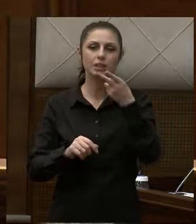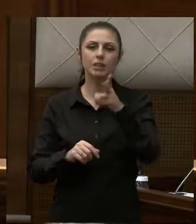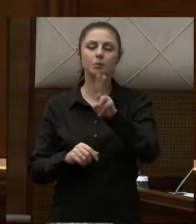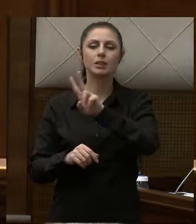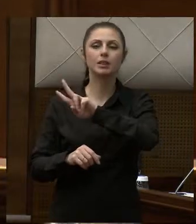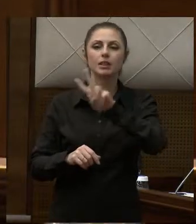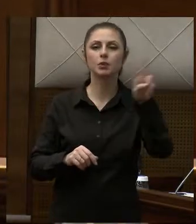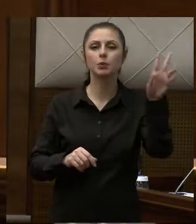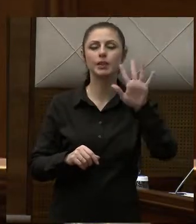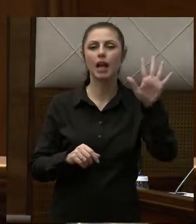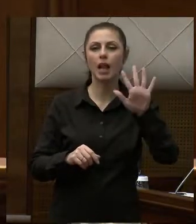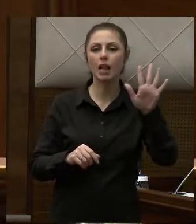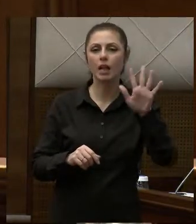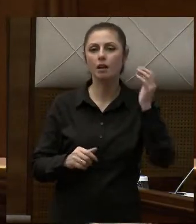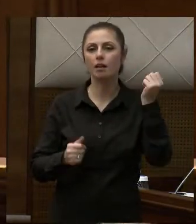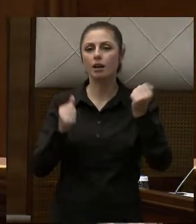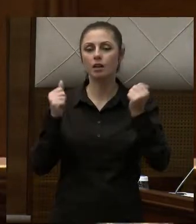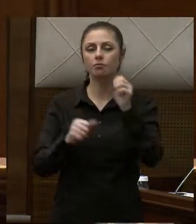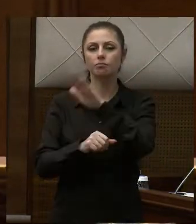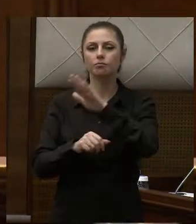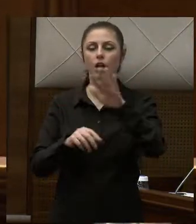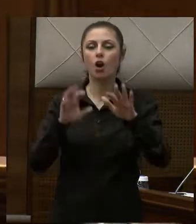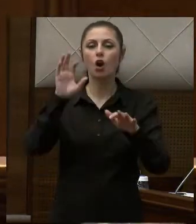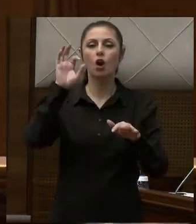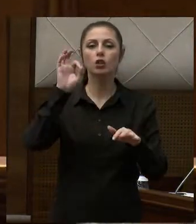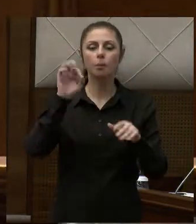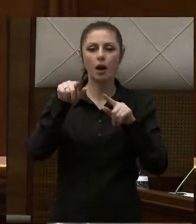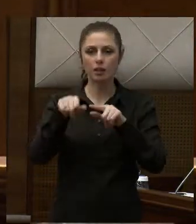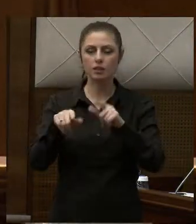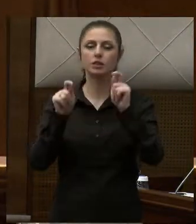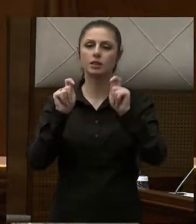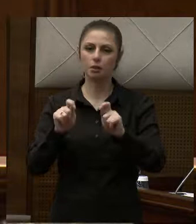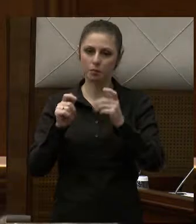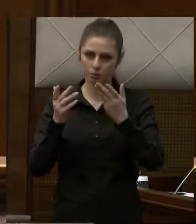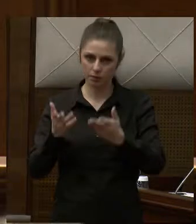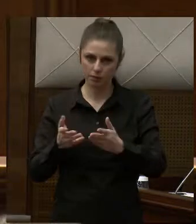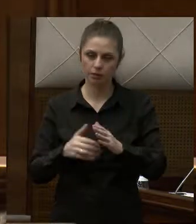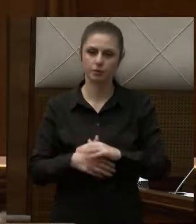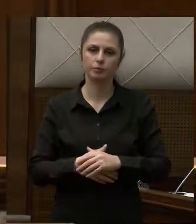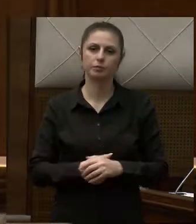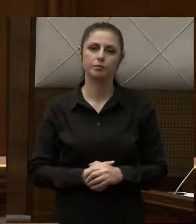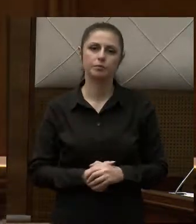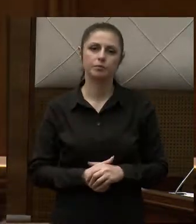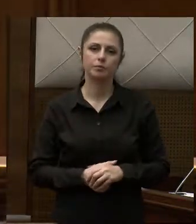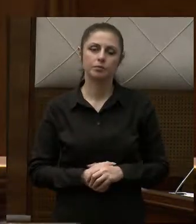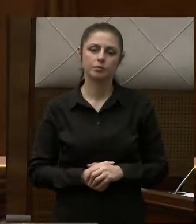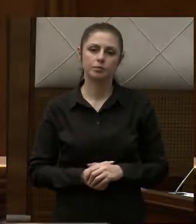2750 araçlık otopark imza edilmiştir Bodrum katında. Büyükçekmece'nin araçlarının, sahilin araçlarının hepsini